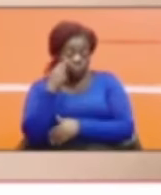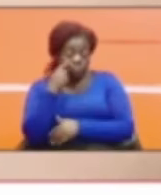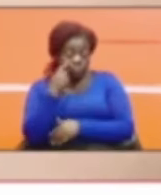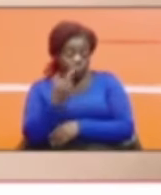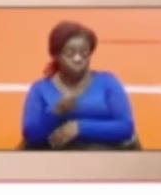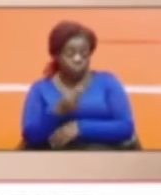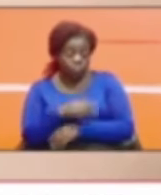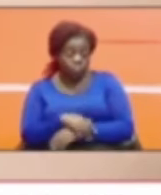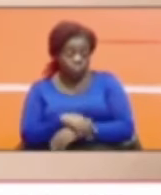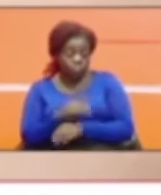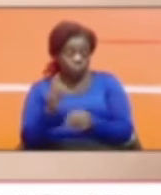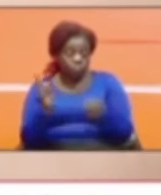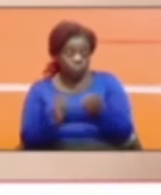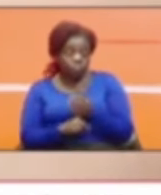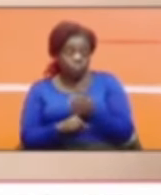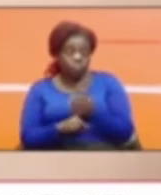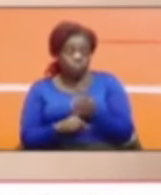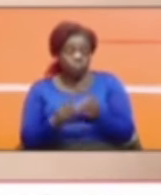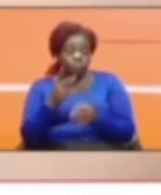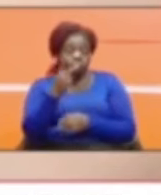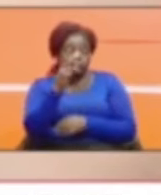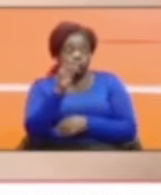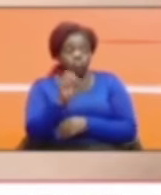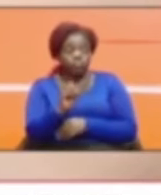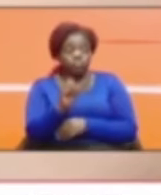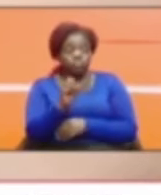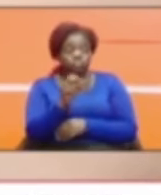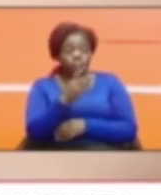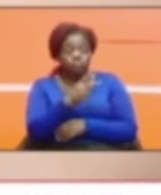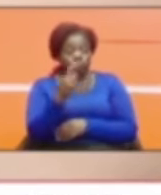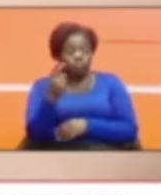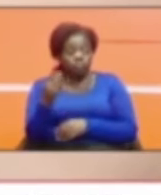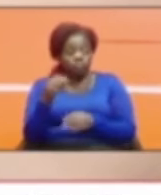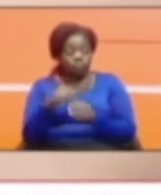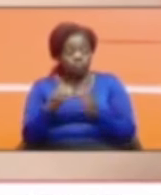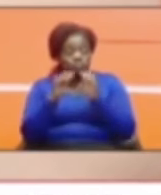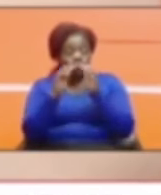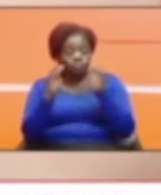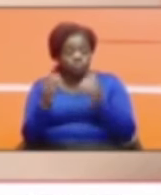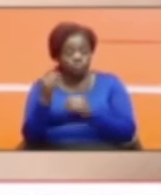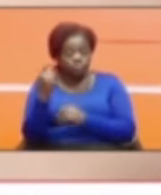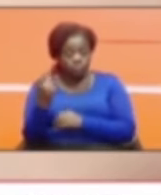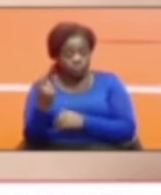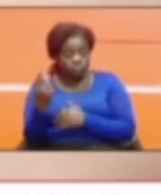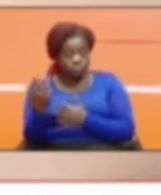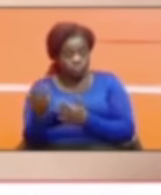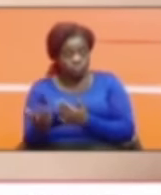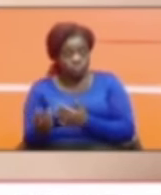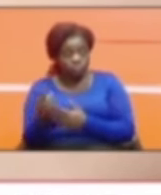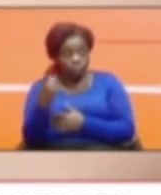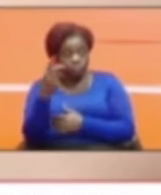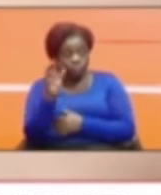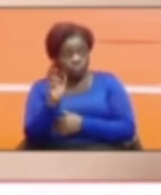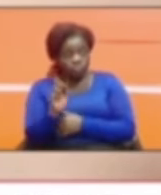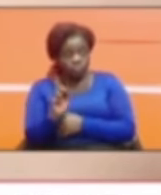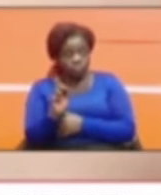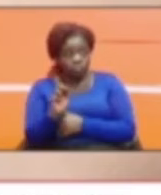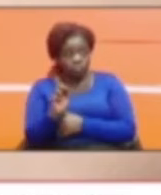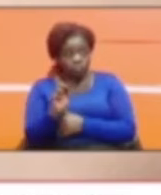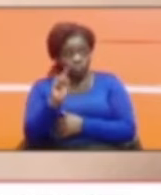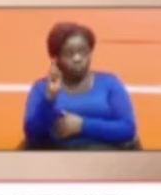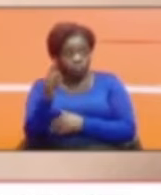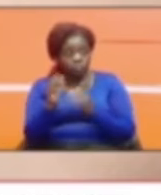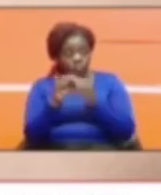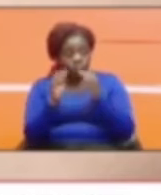nti twafunye abaana 21 mu gredi esooka, abaana 18